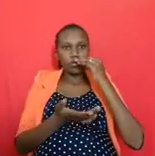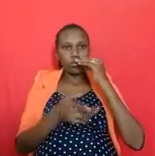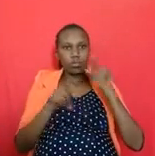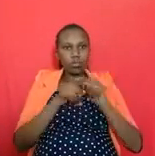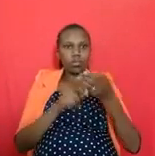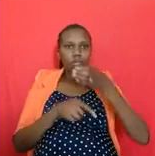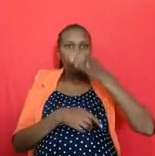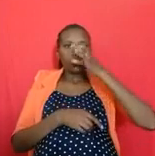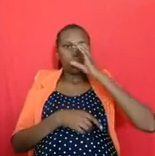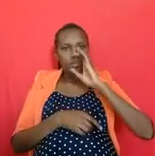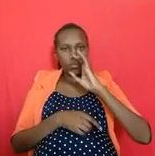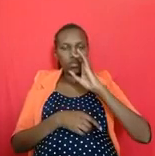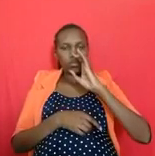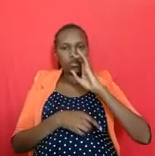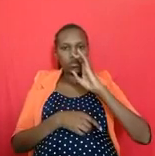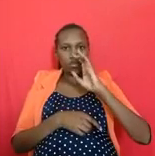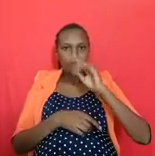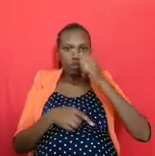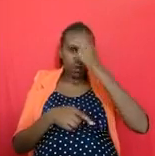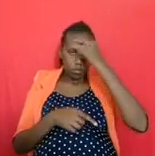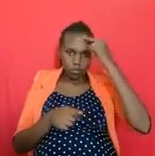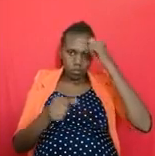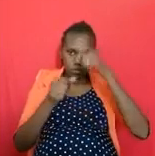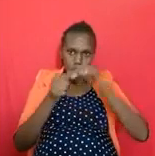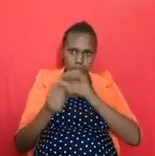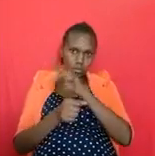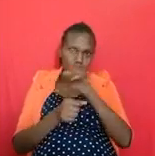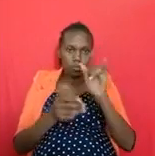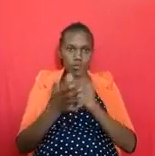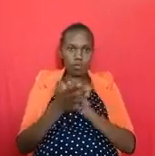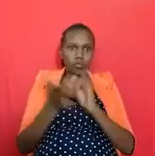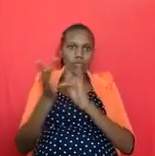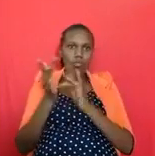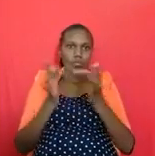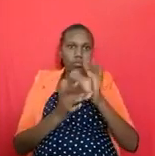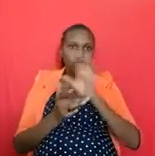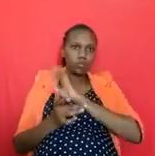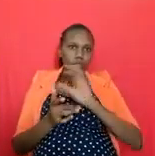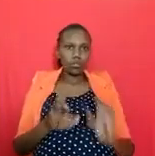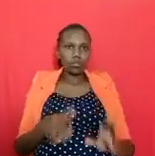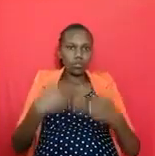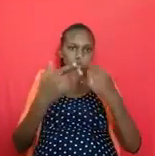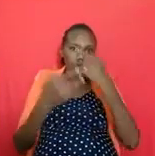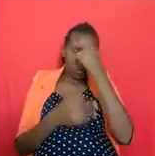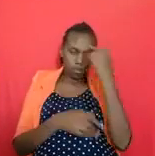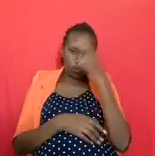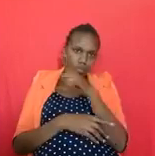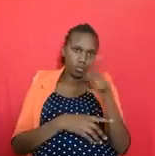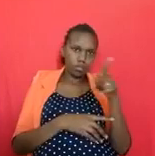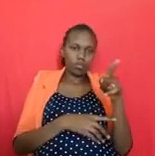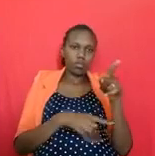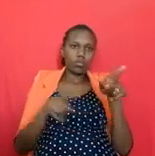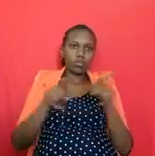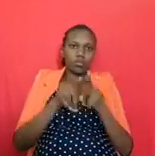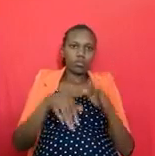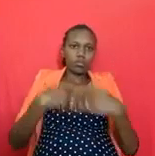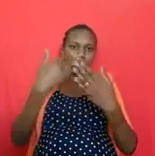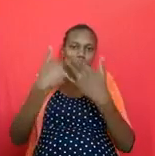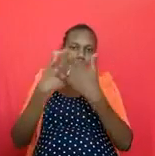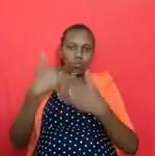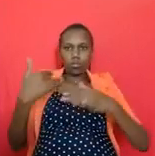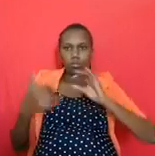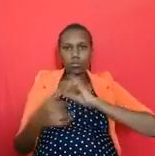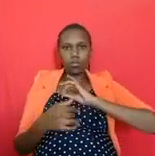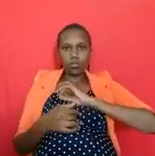ningĩ ũnyue nĩ cia gũkũririkania atĩ Kristo nĩ aheanire nĩ ũndũ waku na agĩita thakame